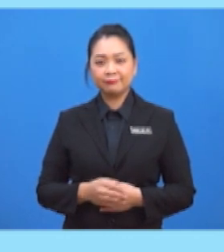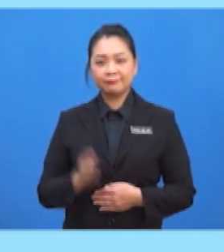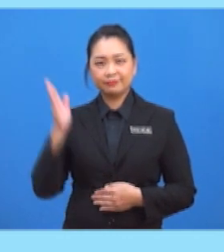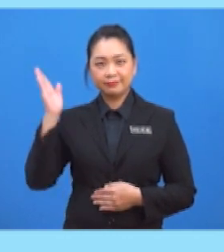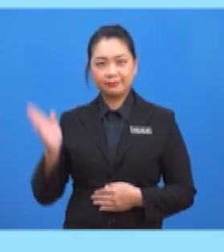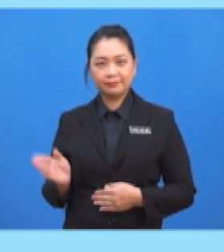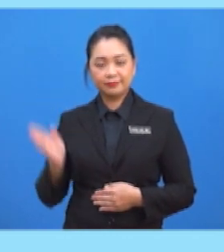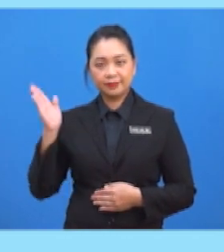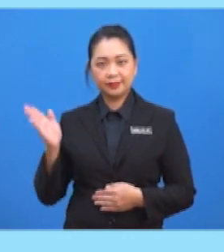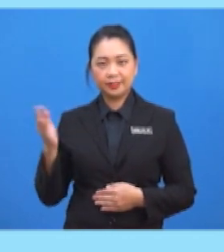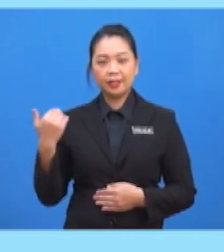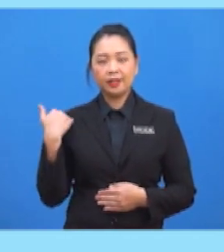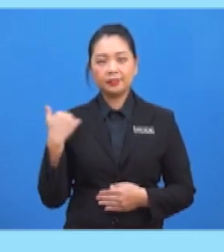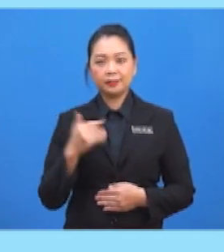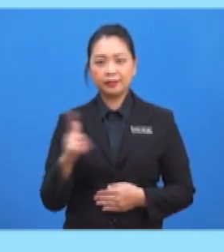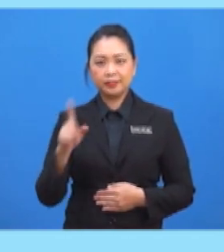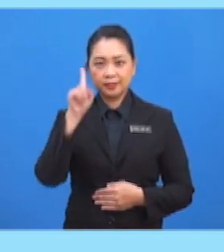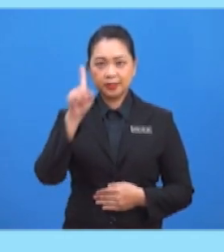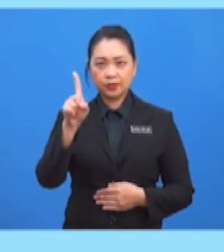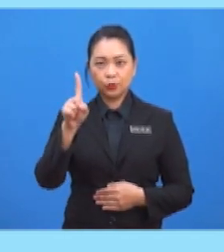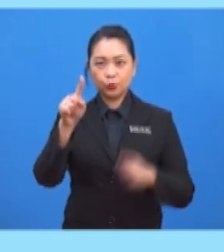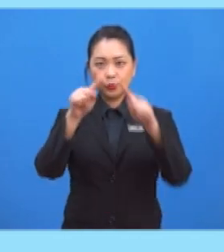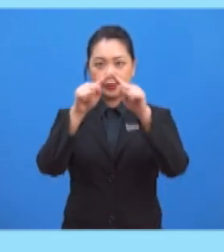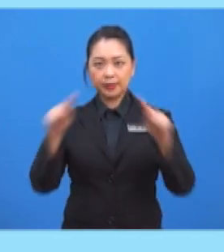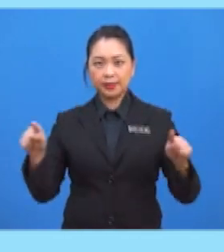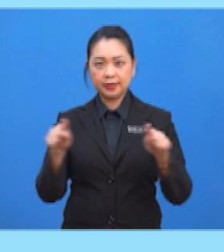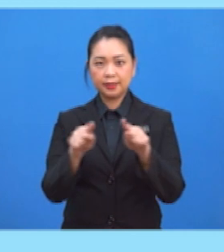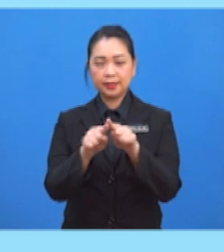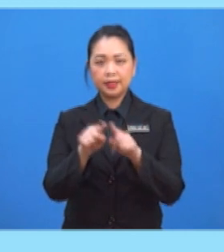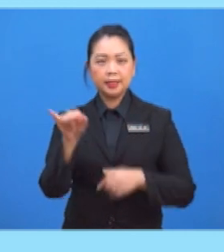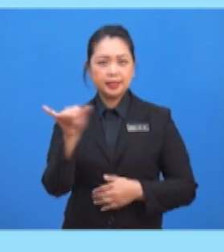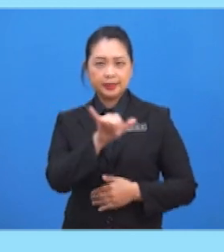darjah ini ialah satu segitiga sama sisi